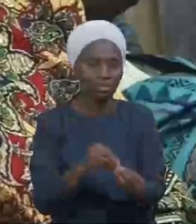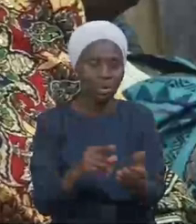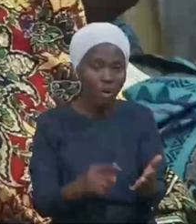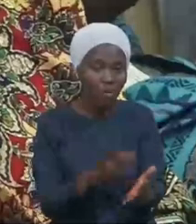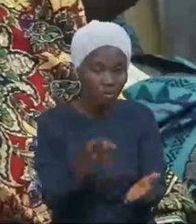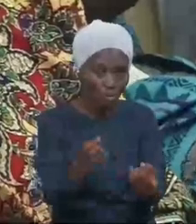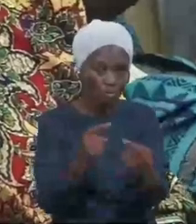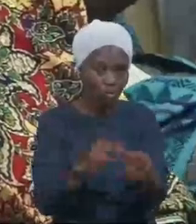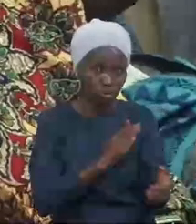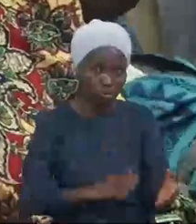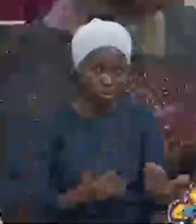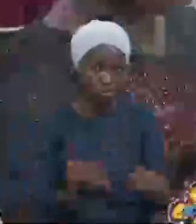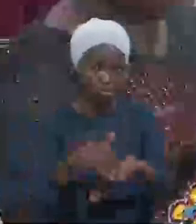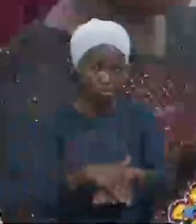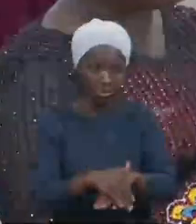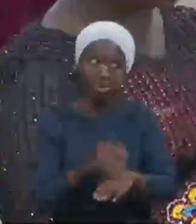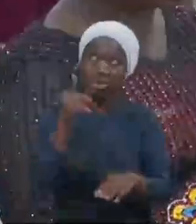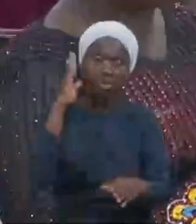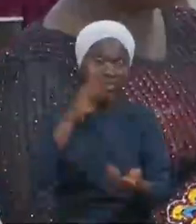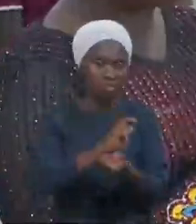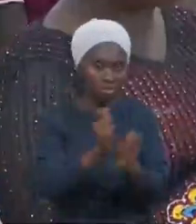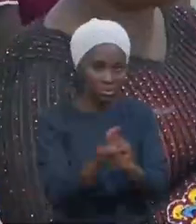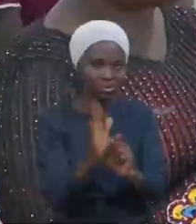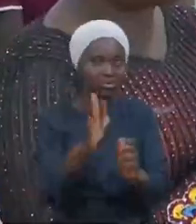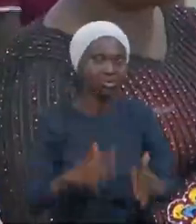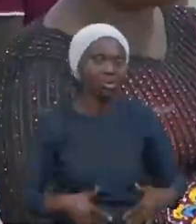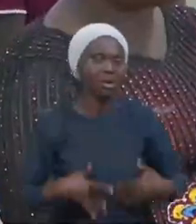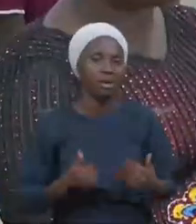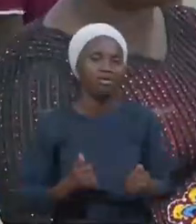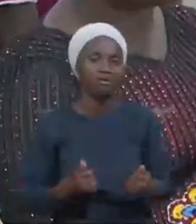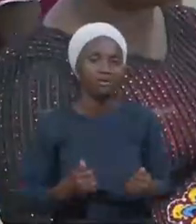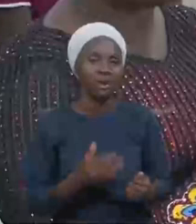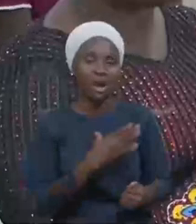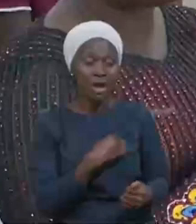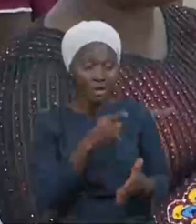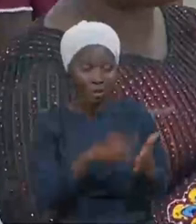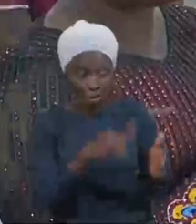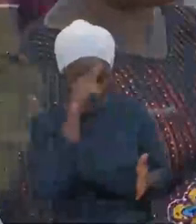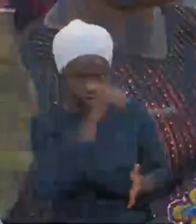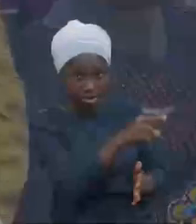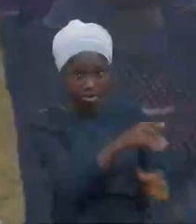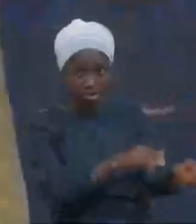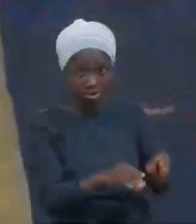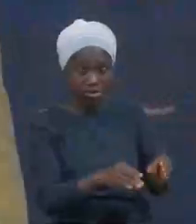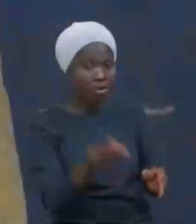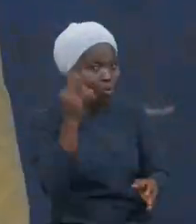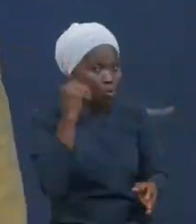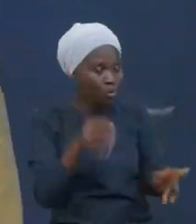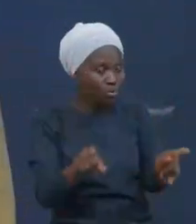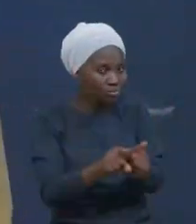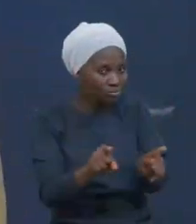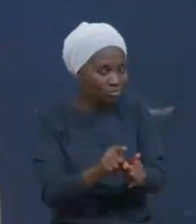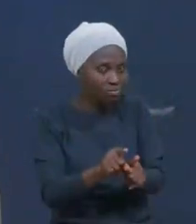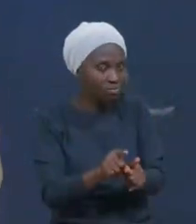ta vie. Et ce qu'il a fait était une forme de repentance. Il a fait demi-tour. Je ne suis plus